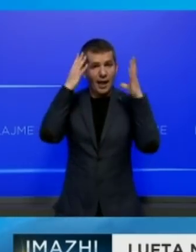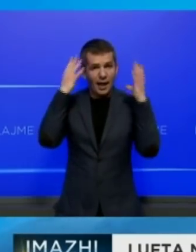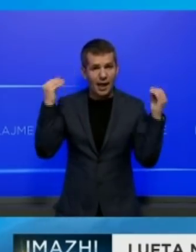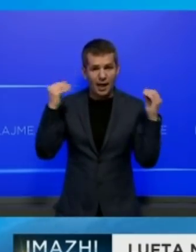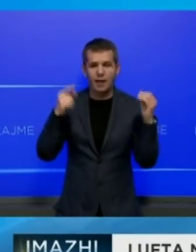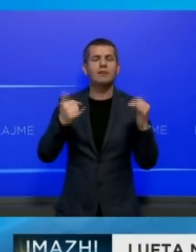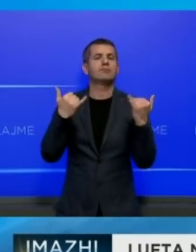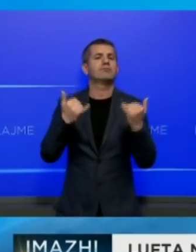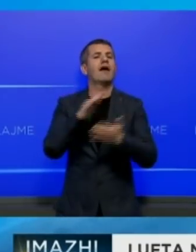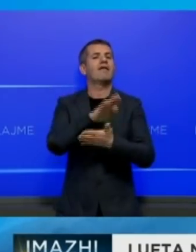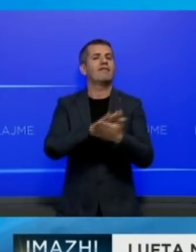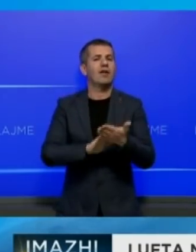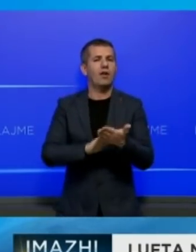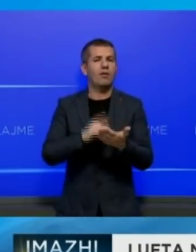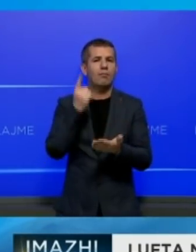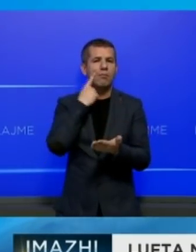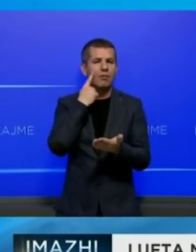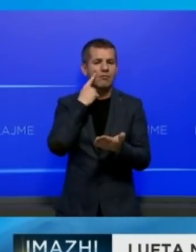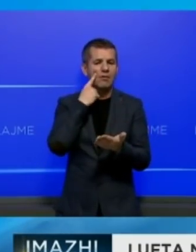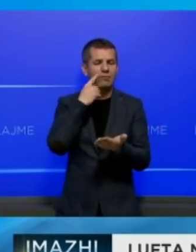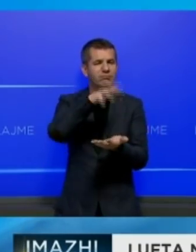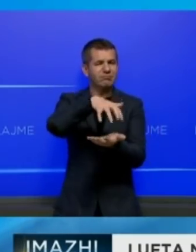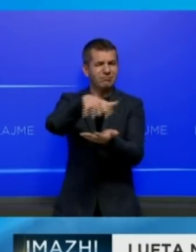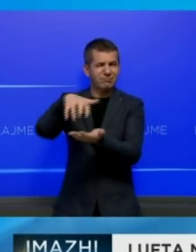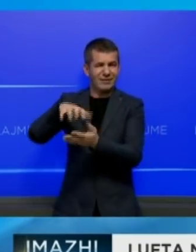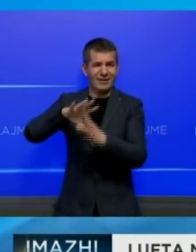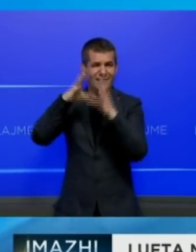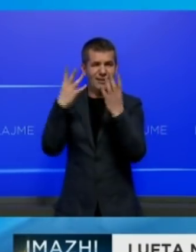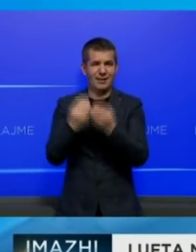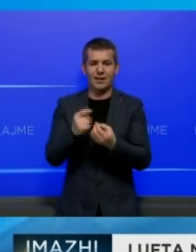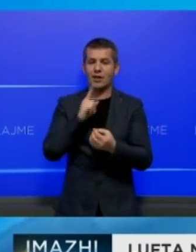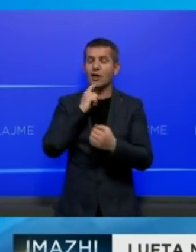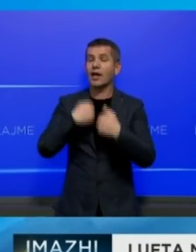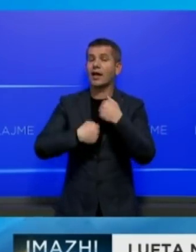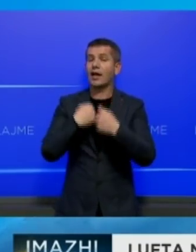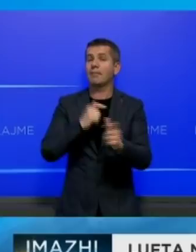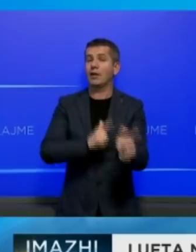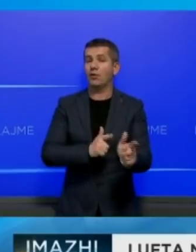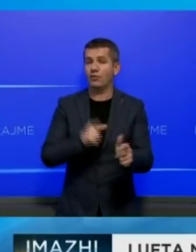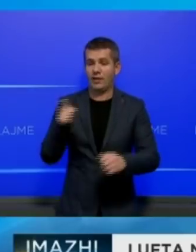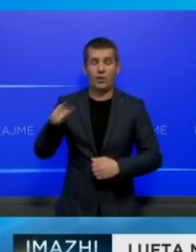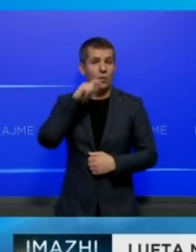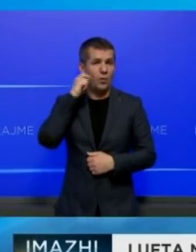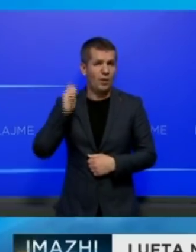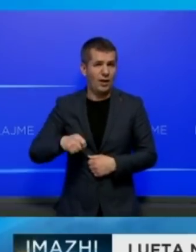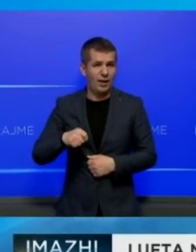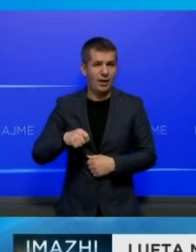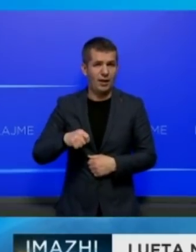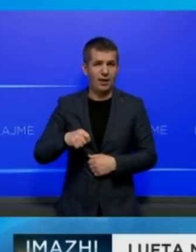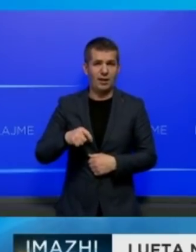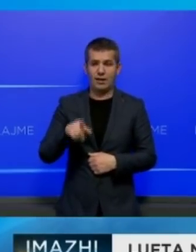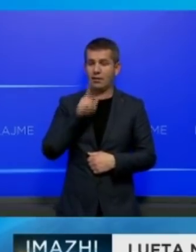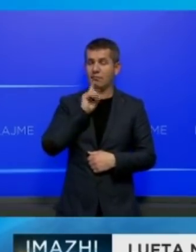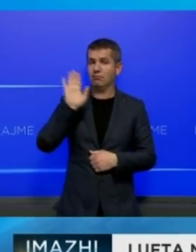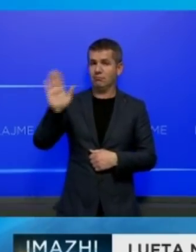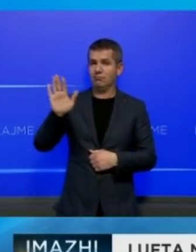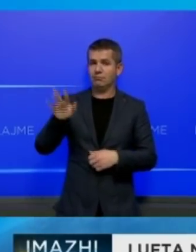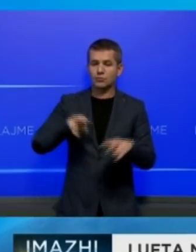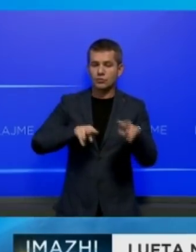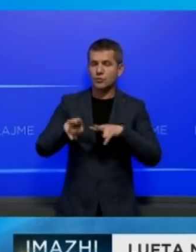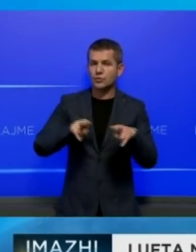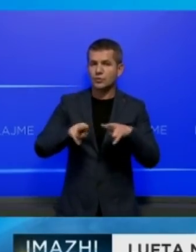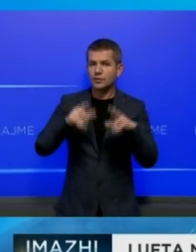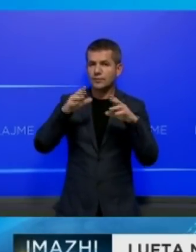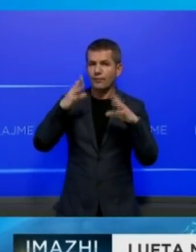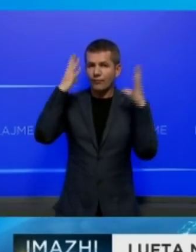filluar mbledhjen e provave të krimeve të mundshme të luftës të kryera në Ukrainë. Kryeprokurori Karim Khan ka thënë se ai hapi